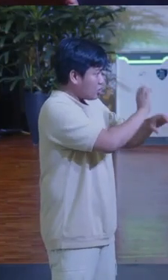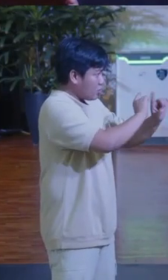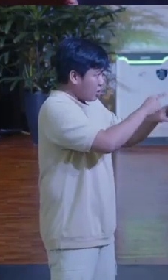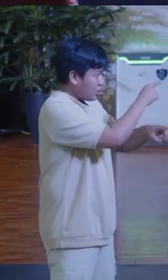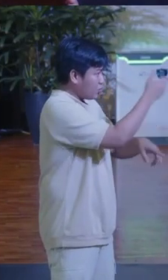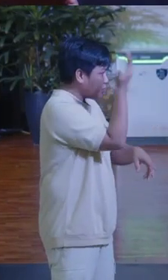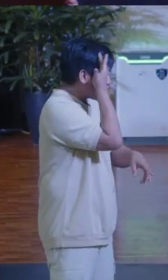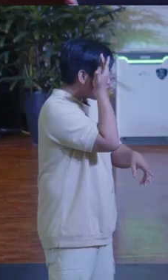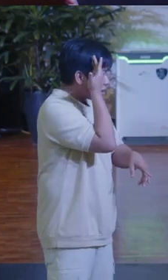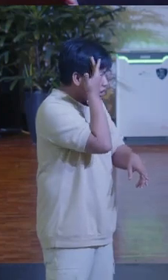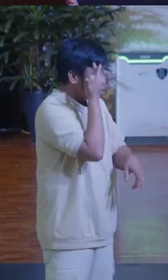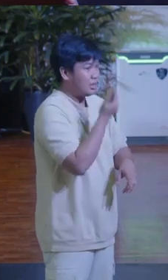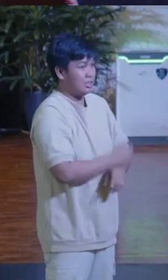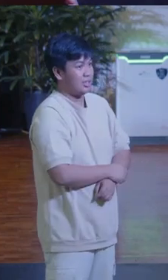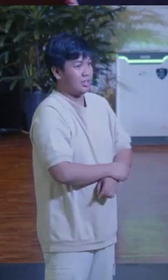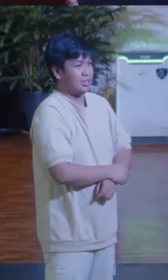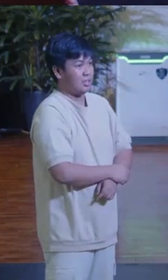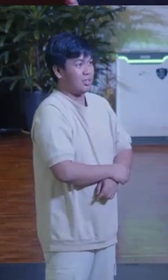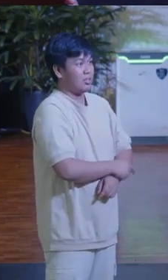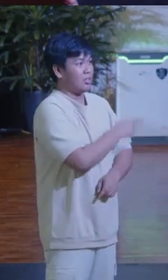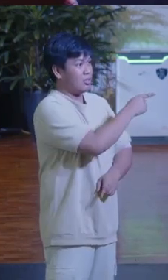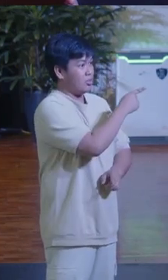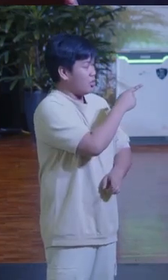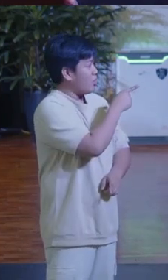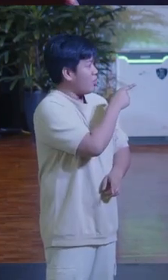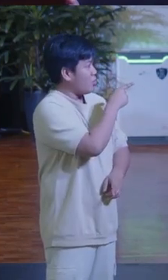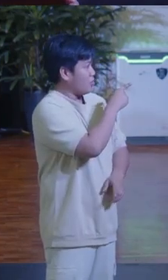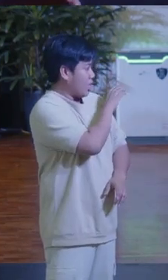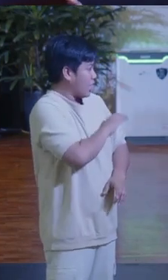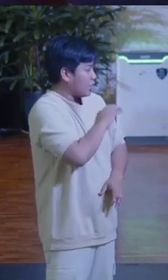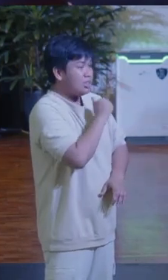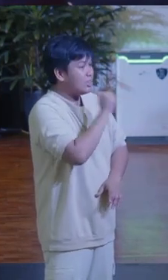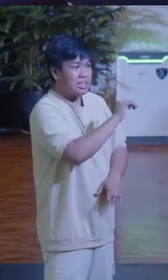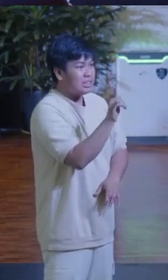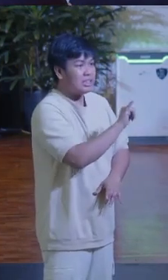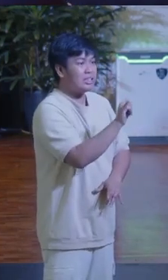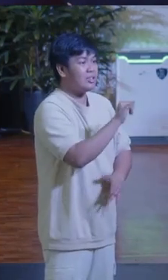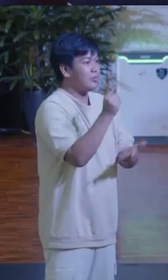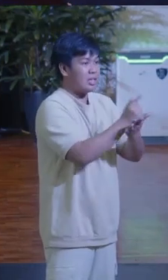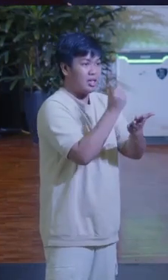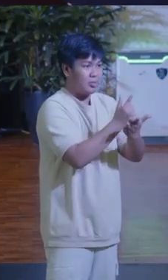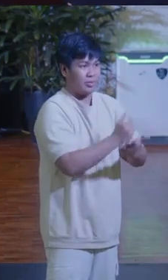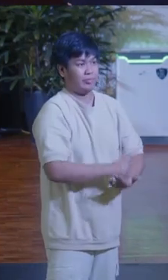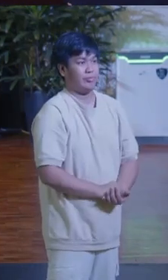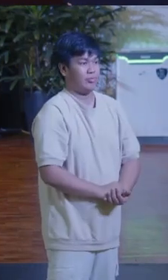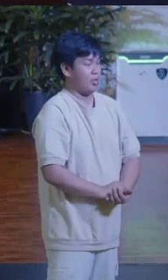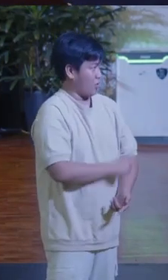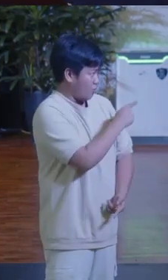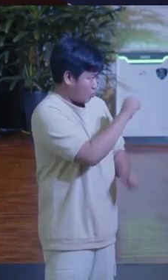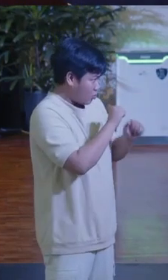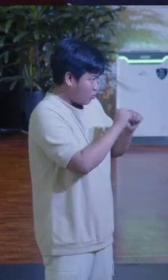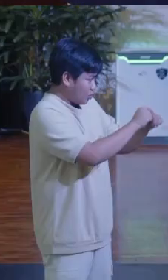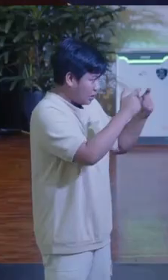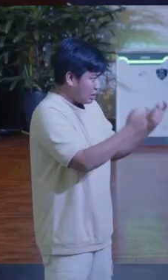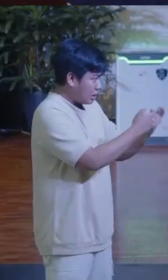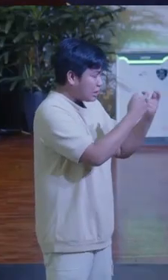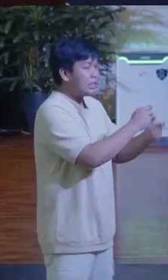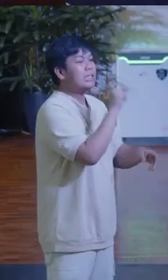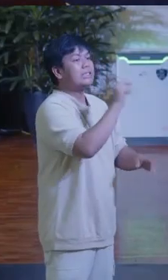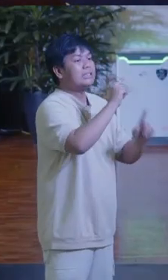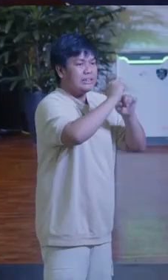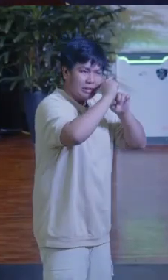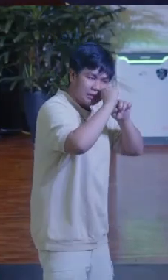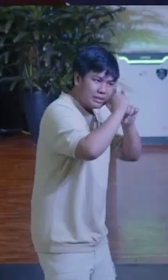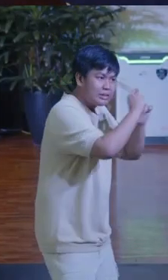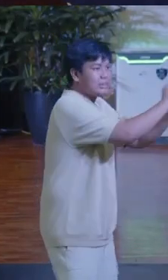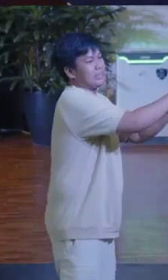5. Ang sabi doon, for elders, as for those who persist in sin, rebuke them in the presence of all so